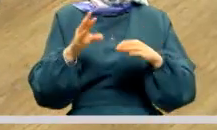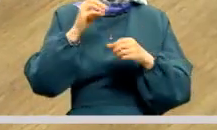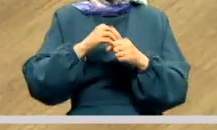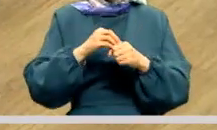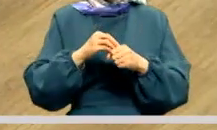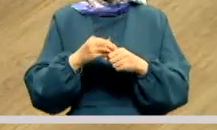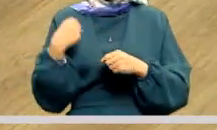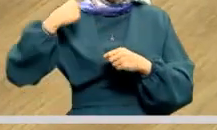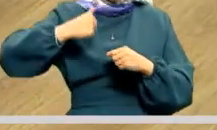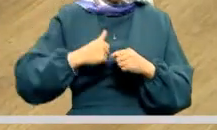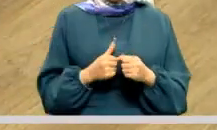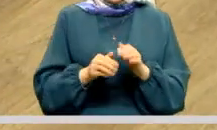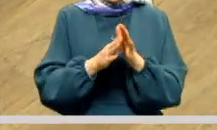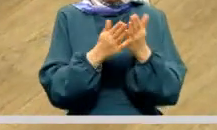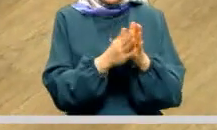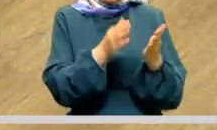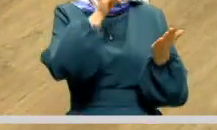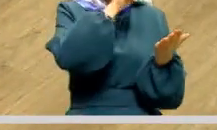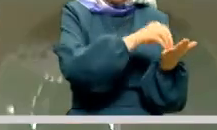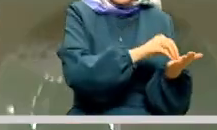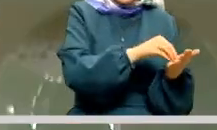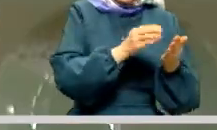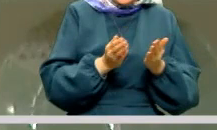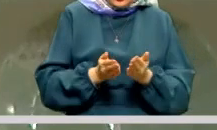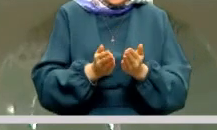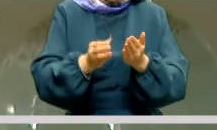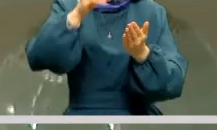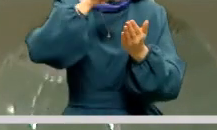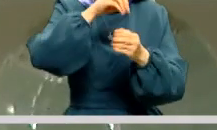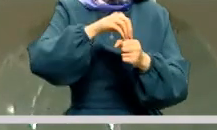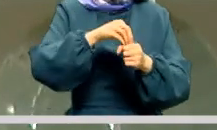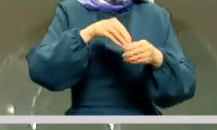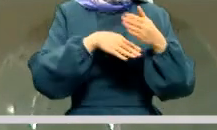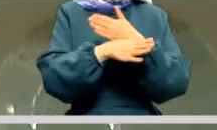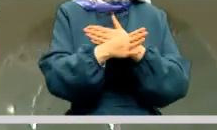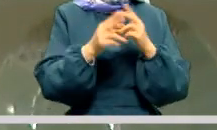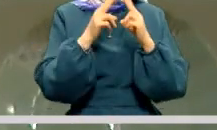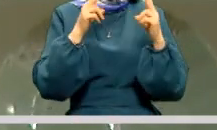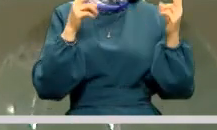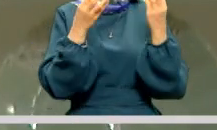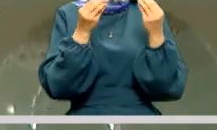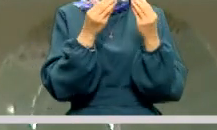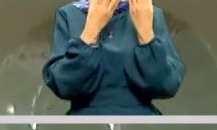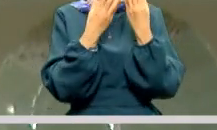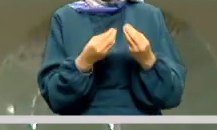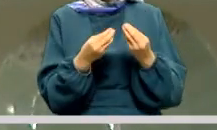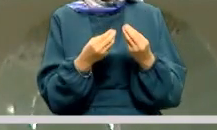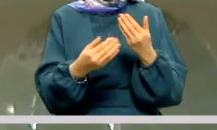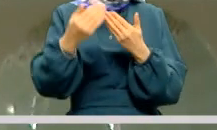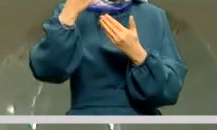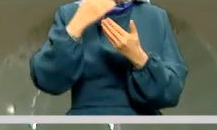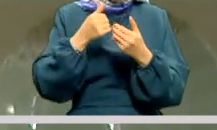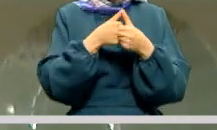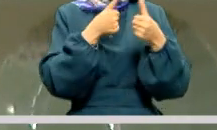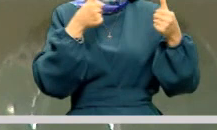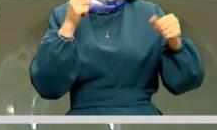oturduğum yere bıraktım ve simit almak için vapurun iç kısmına girdim Orada da sıra biraz fazlaydı geri dönmem biraz uzun sürdü yani simiti alıp yeniden